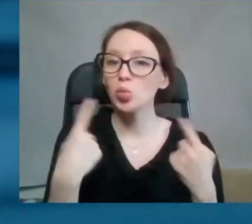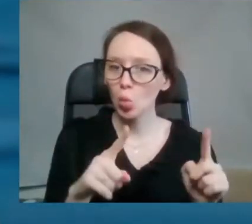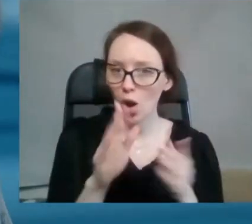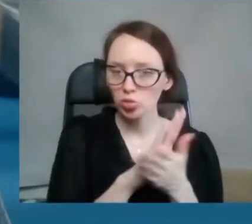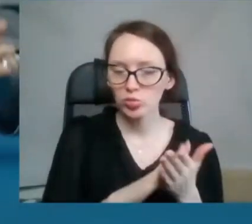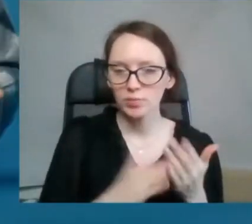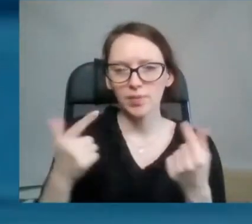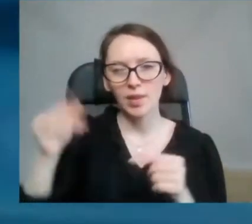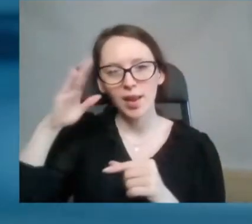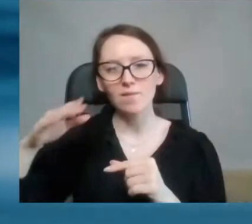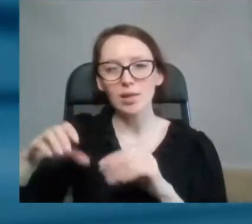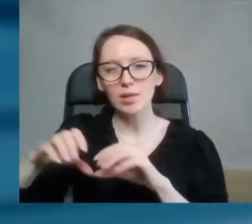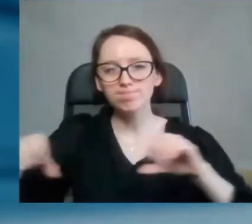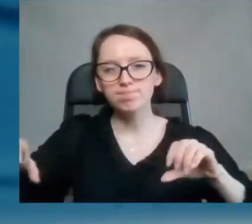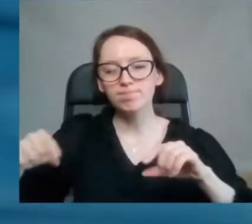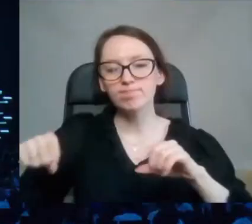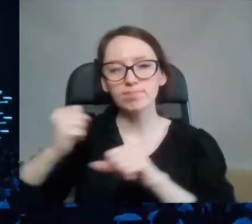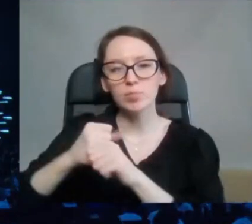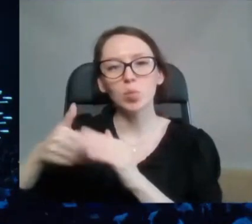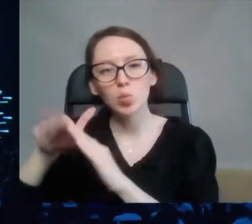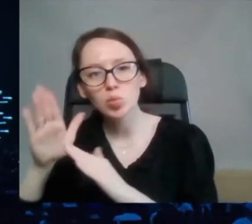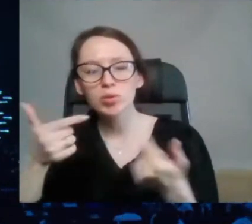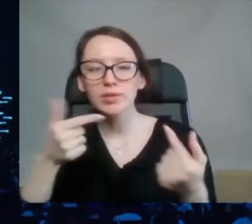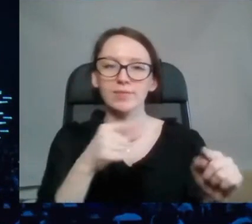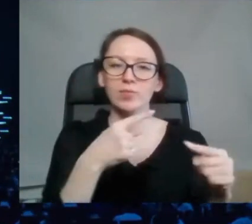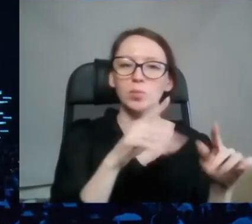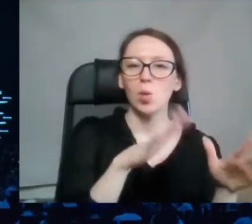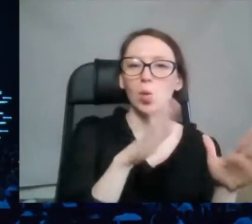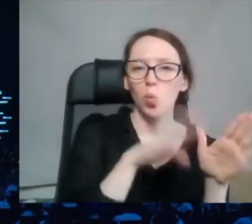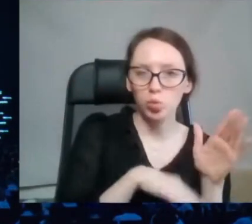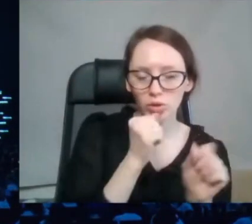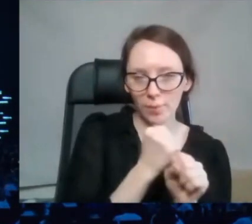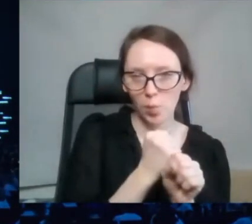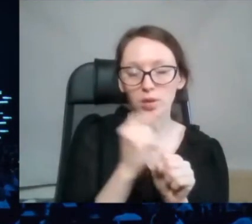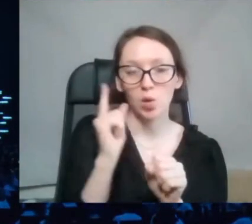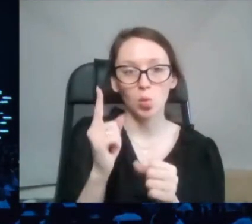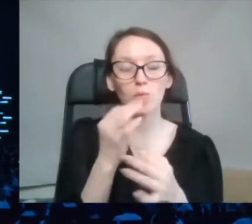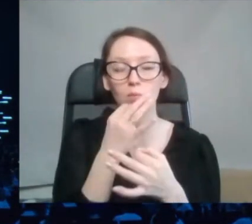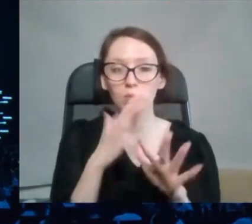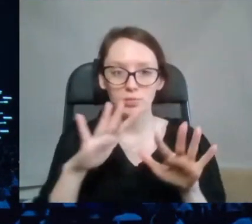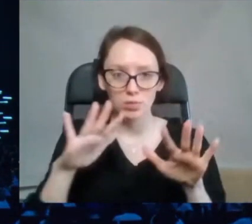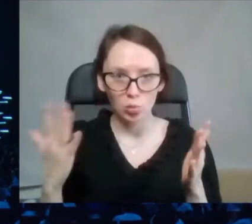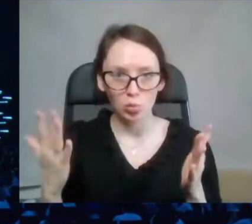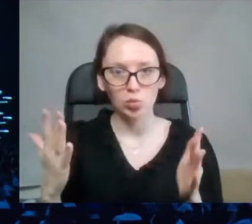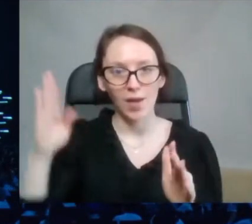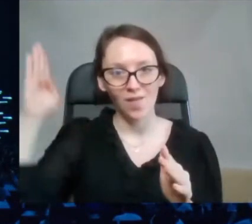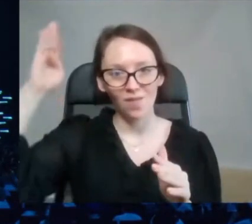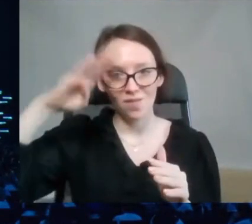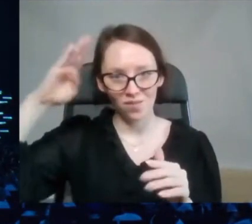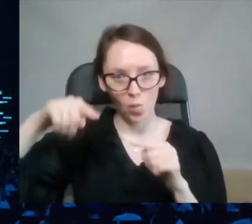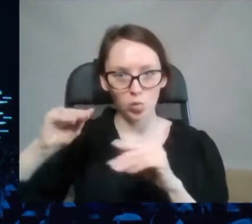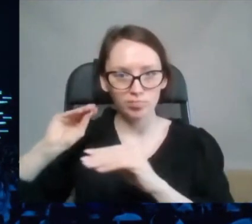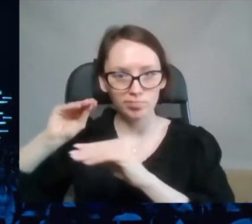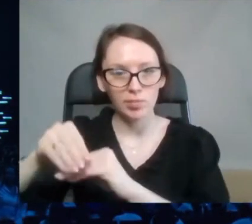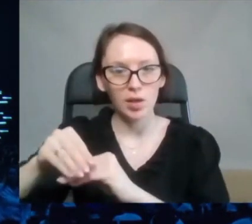работает лучше, где-то водоканал работает хуже. Но в любом случае в воду добавляют хлор. То есть